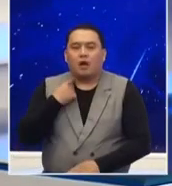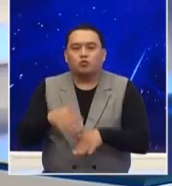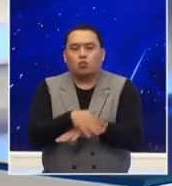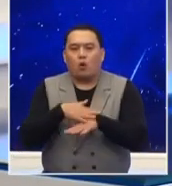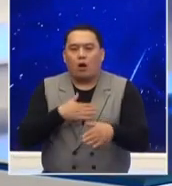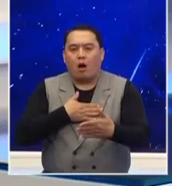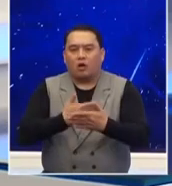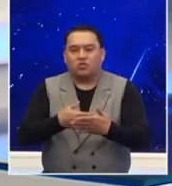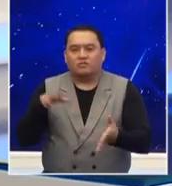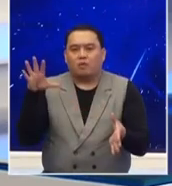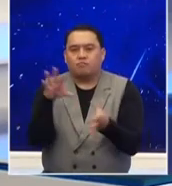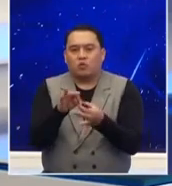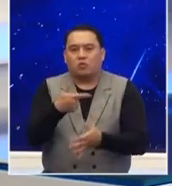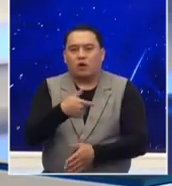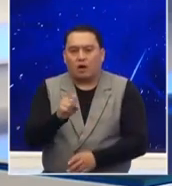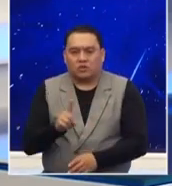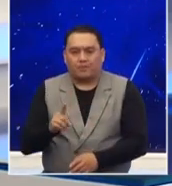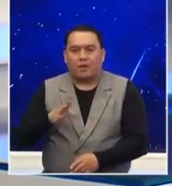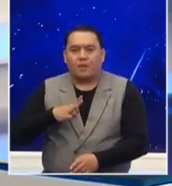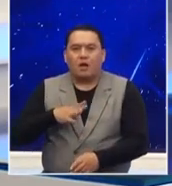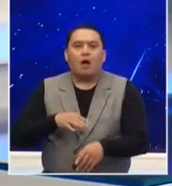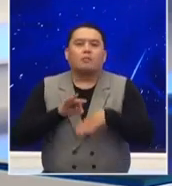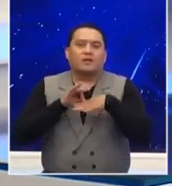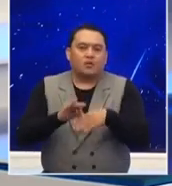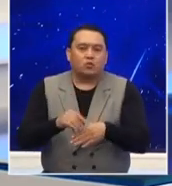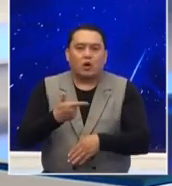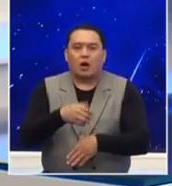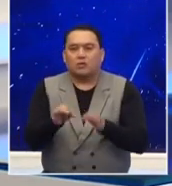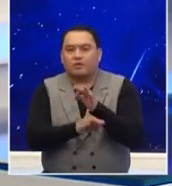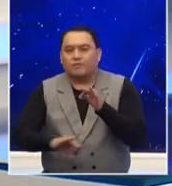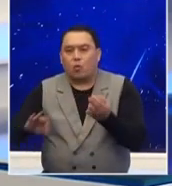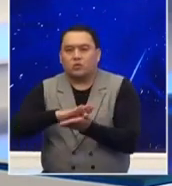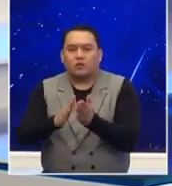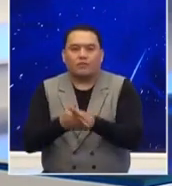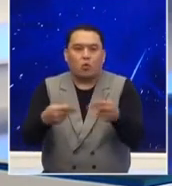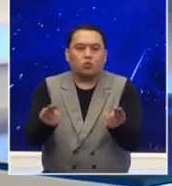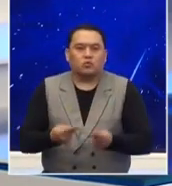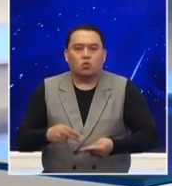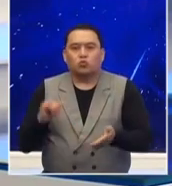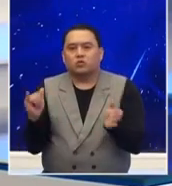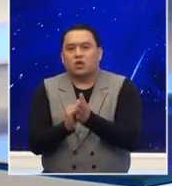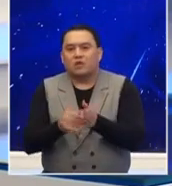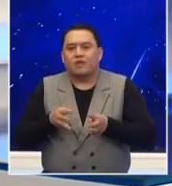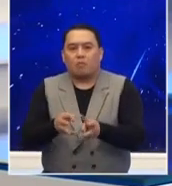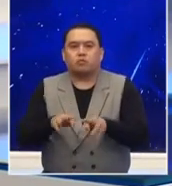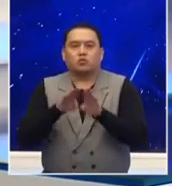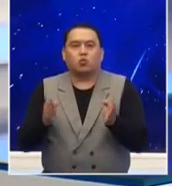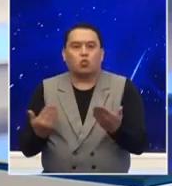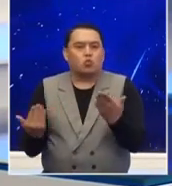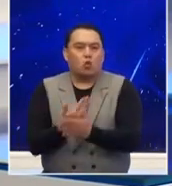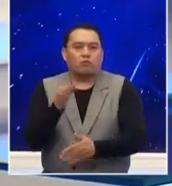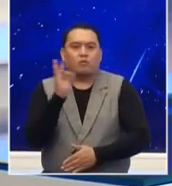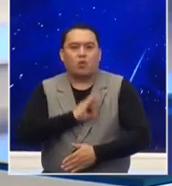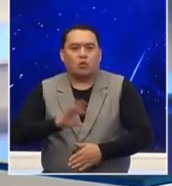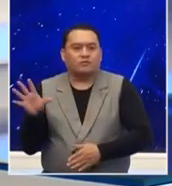Талдыкурганцы активно подключаются к голубому топливу. К абонентам проведен газопровод, заключены договоры, установлены печи. У многих новых